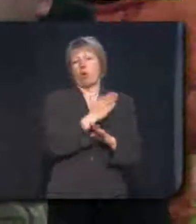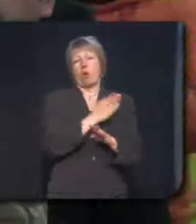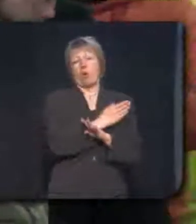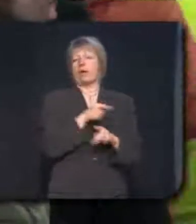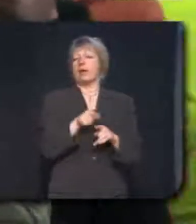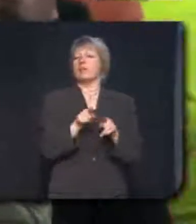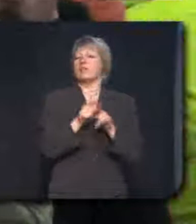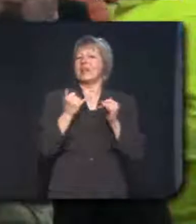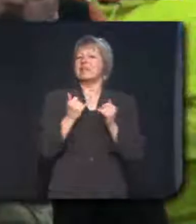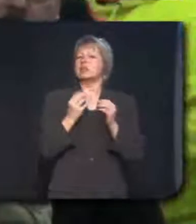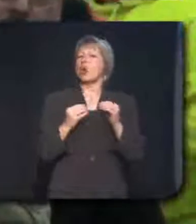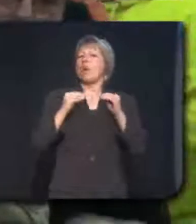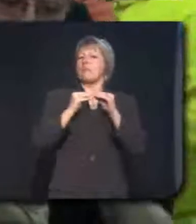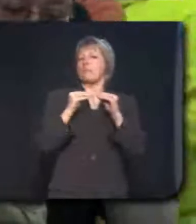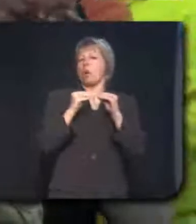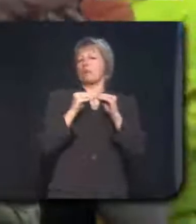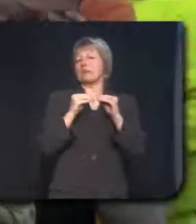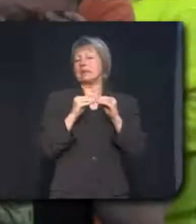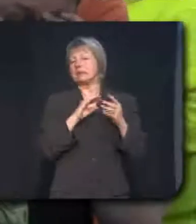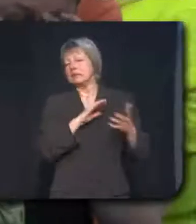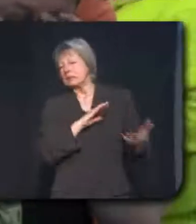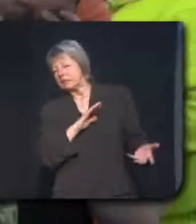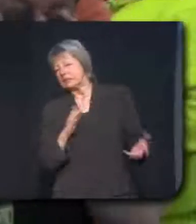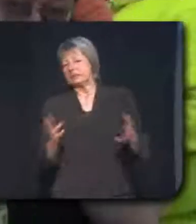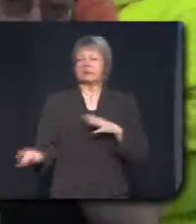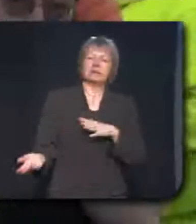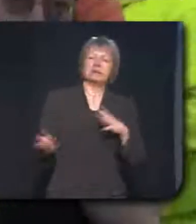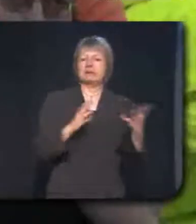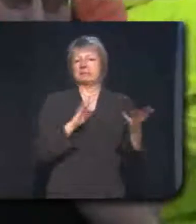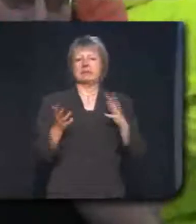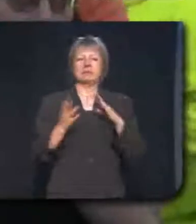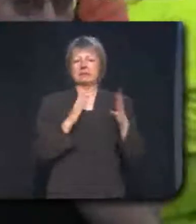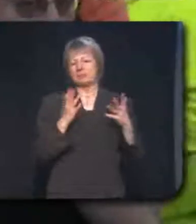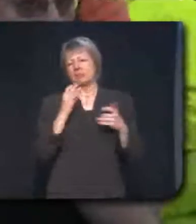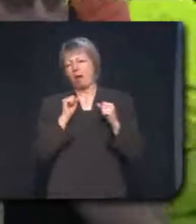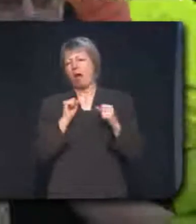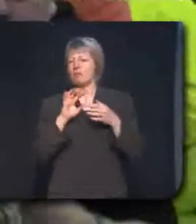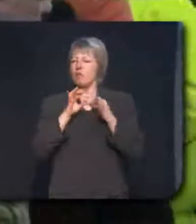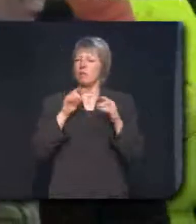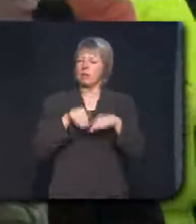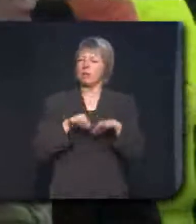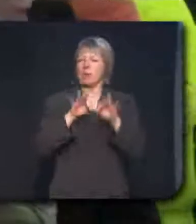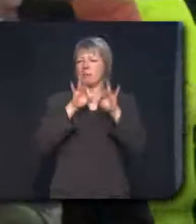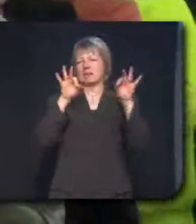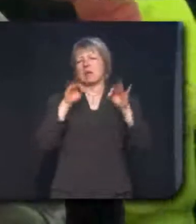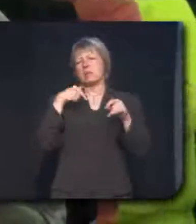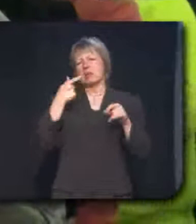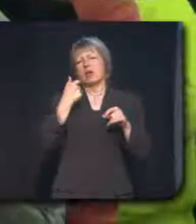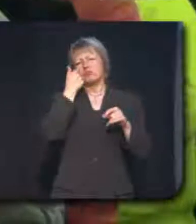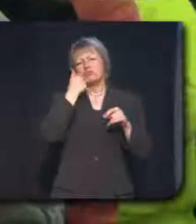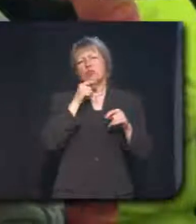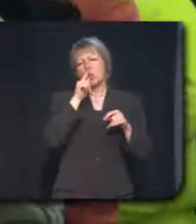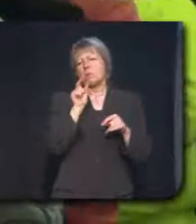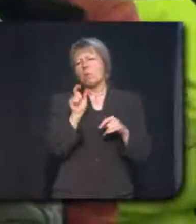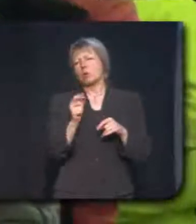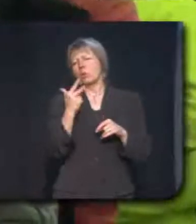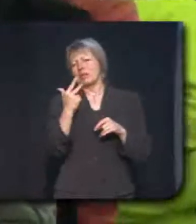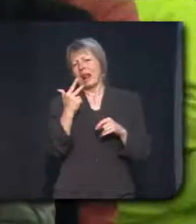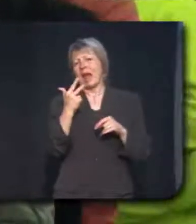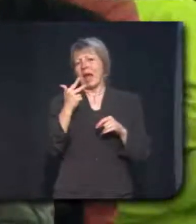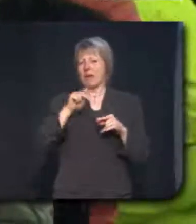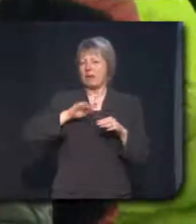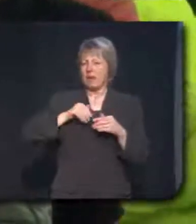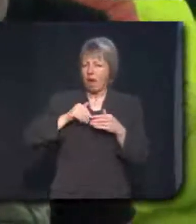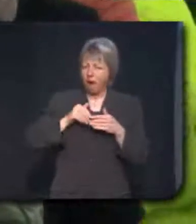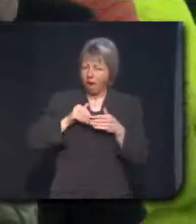Mix reingekommen der sicher besser hinzukriegen ist aber dann bitte nur Modul 3 ablehnen und alles